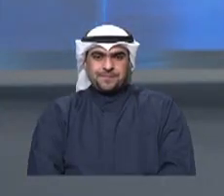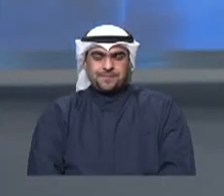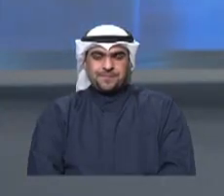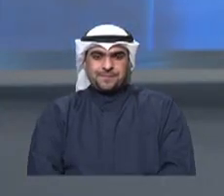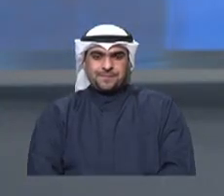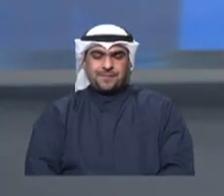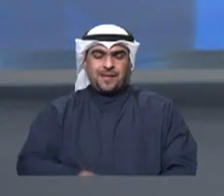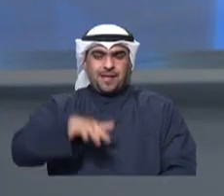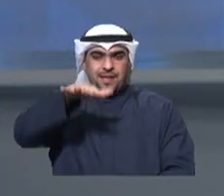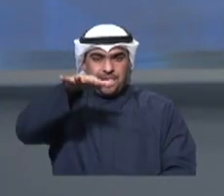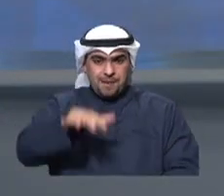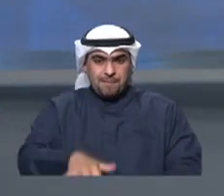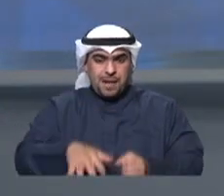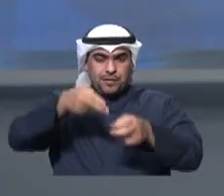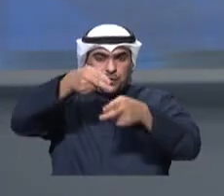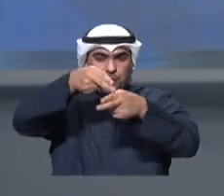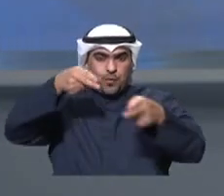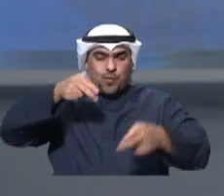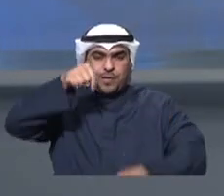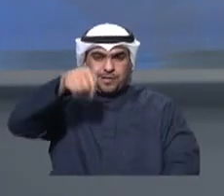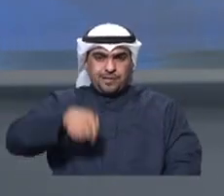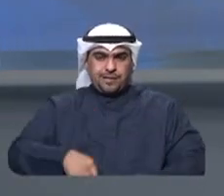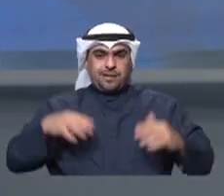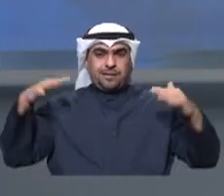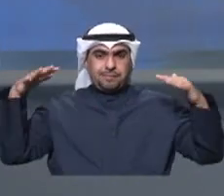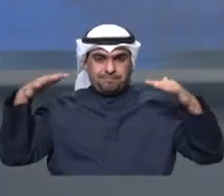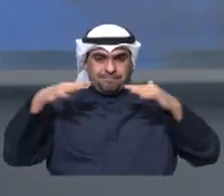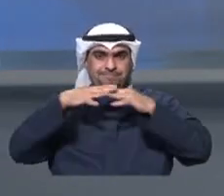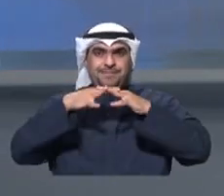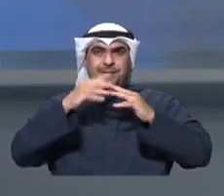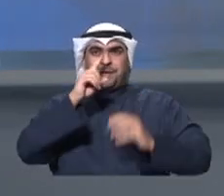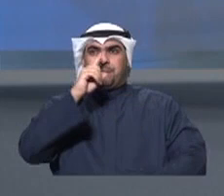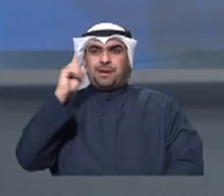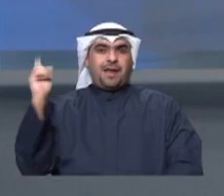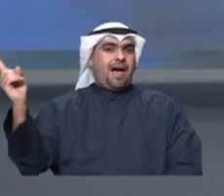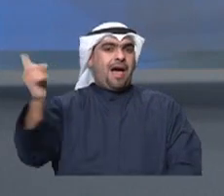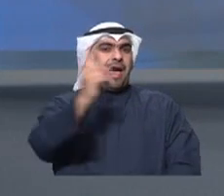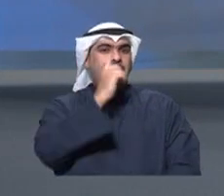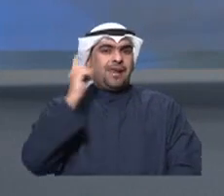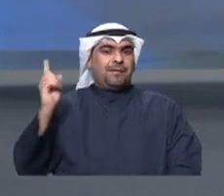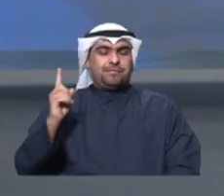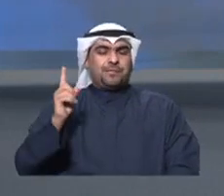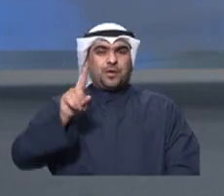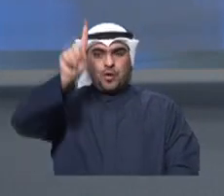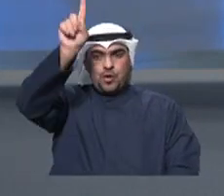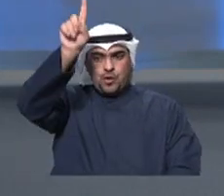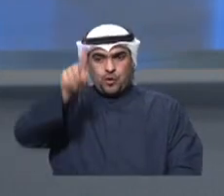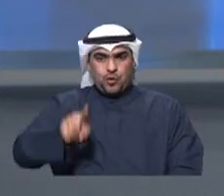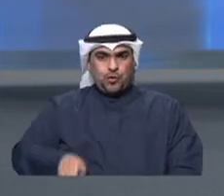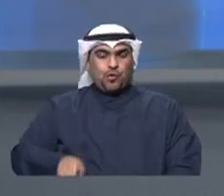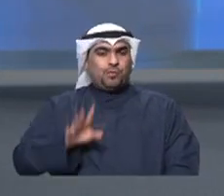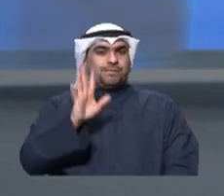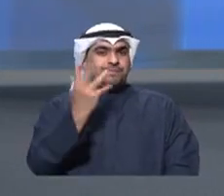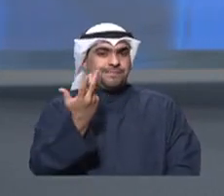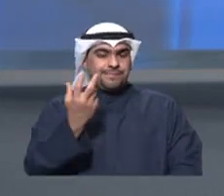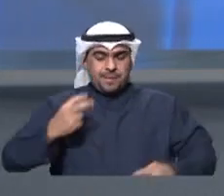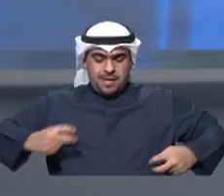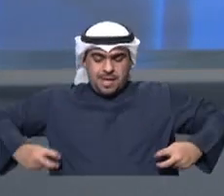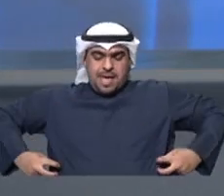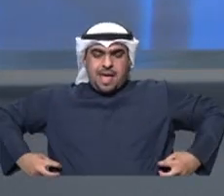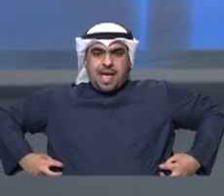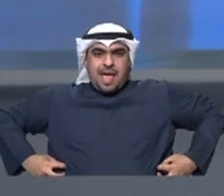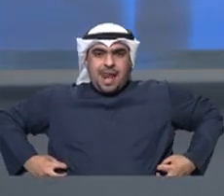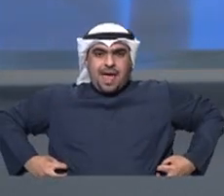تشارك دولة الكويت العالم الاحتفال باليوم الدولي للكلى في الوقت الذي بلغت فيه نسبة الزيادة السنوية لهذا المرض